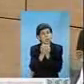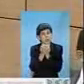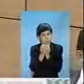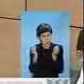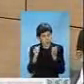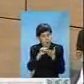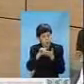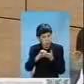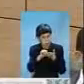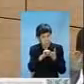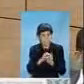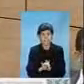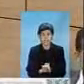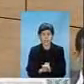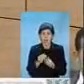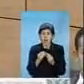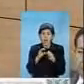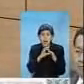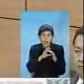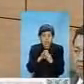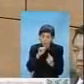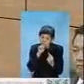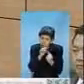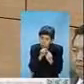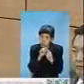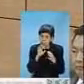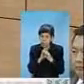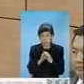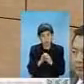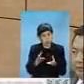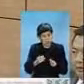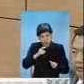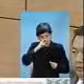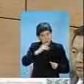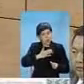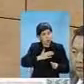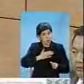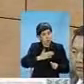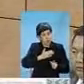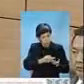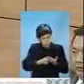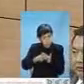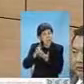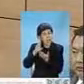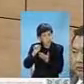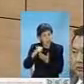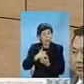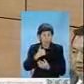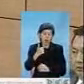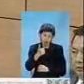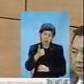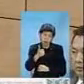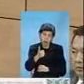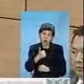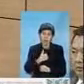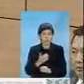นี้ให้พูดถึงกันเฉพาะประเด็นที่เกี่ยวกับเอกราชอธิปไตยดินแดนที่ต้องเข้ารัฐสภาแล้วผมก็เห็นด้วยและ